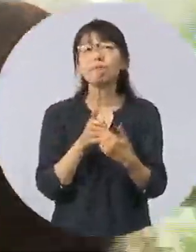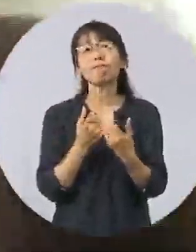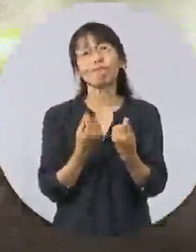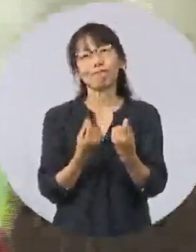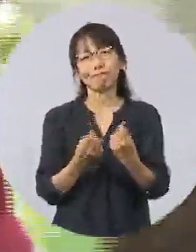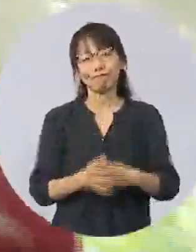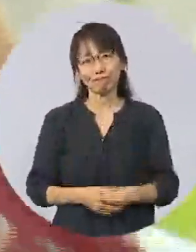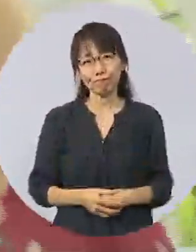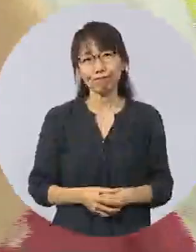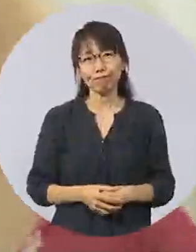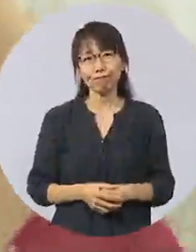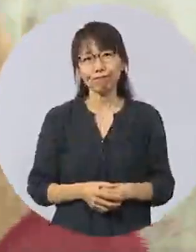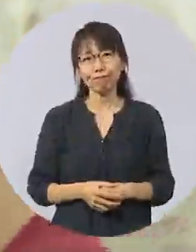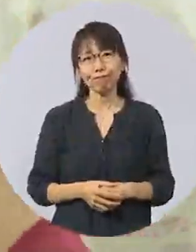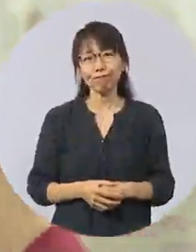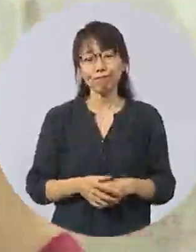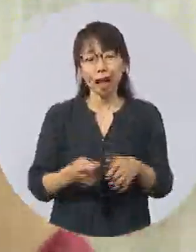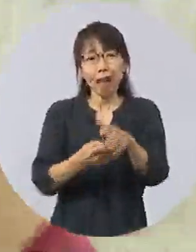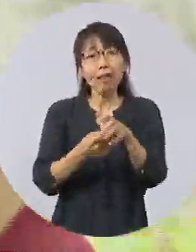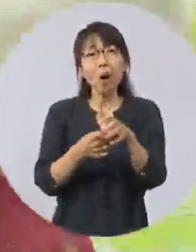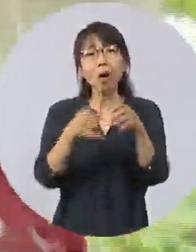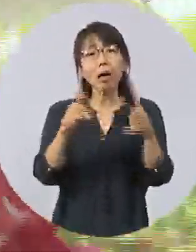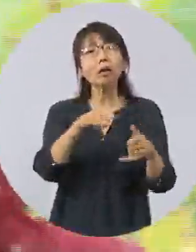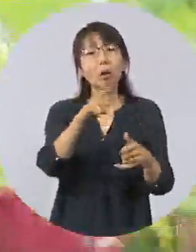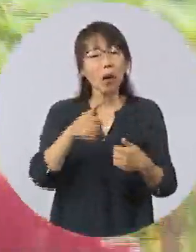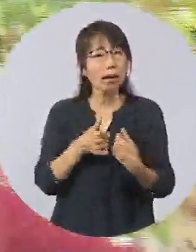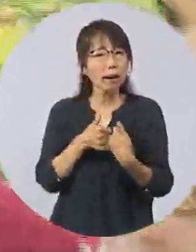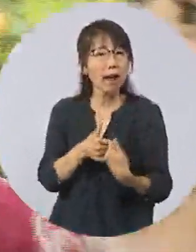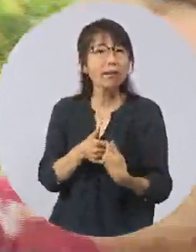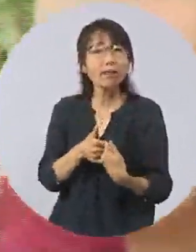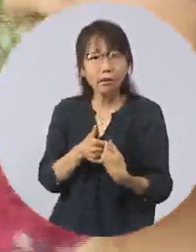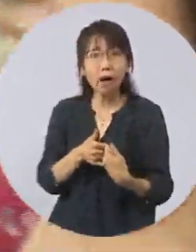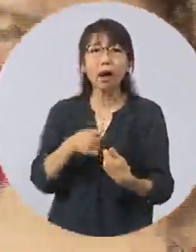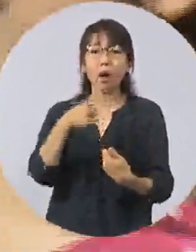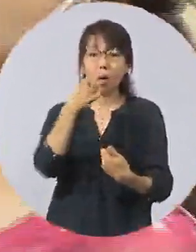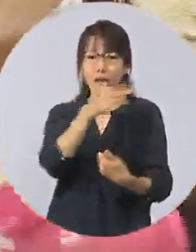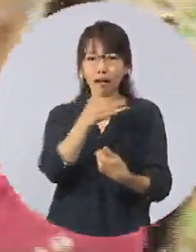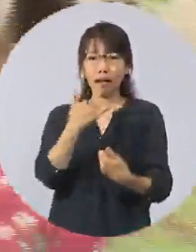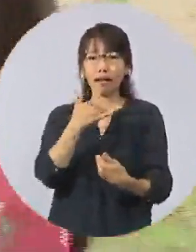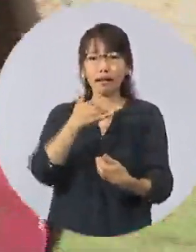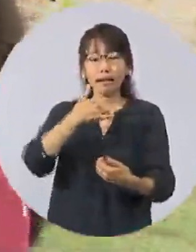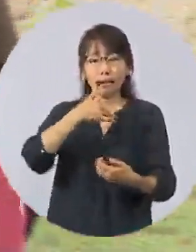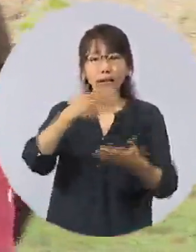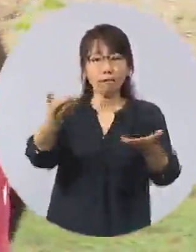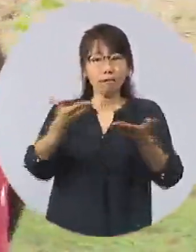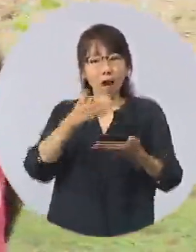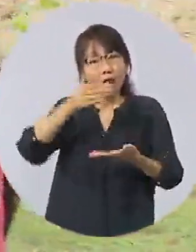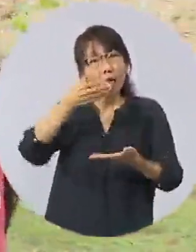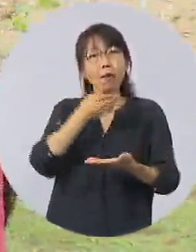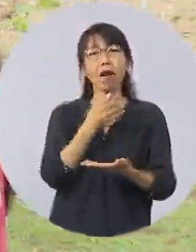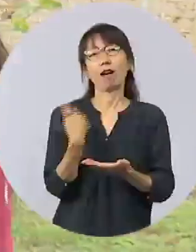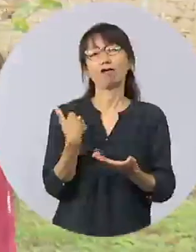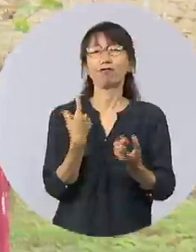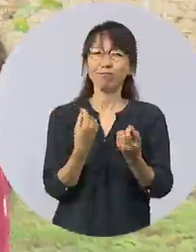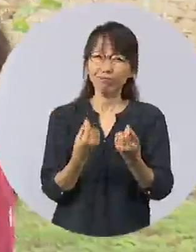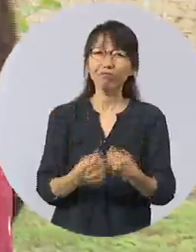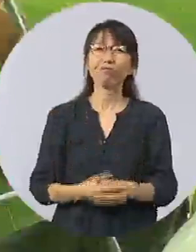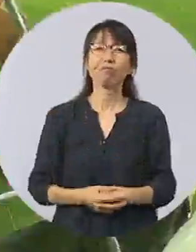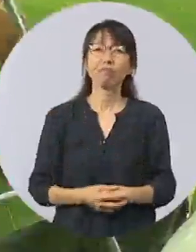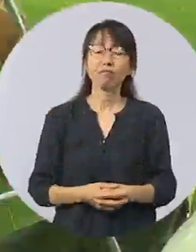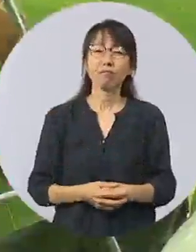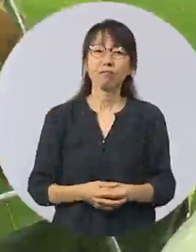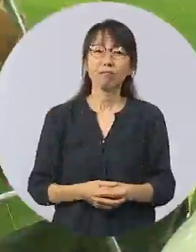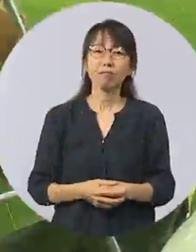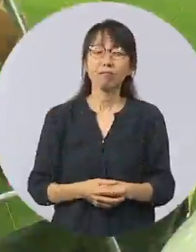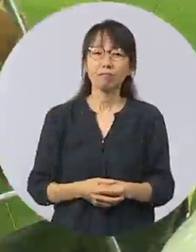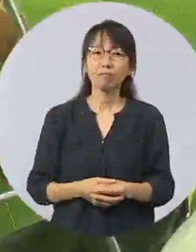このような農家のチャレンジ精神が私たちの食卓を豊かなものにしてくれているんですね。